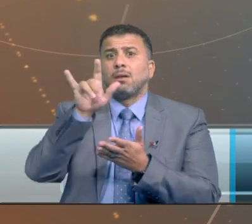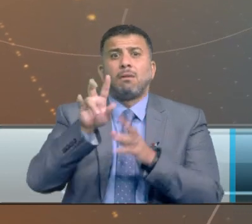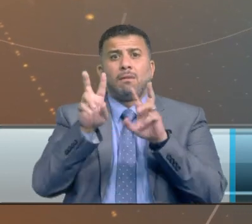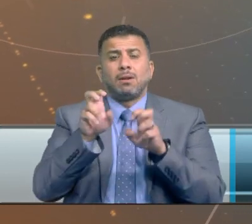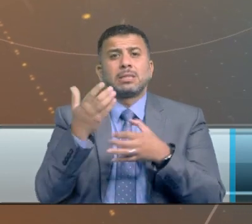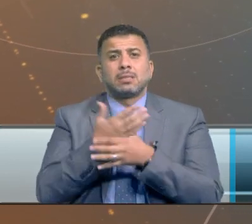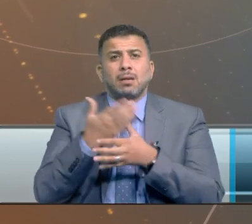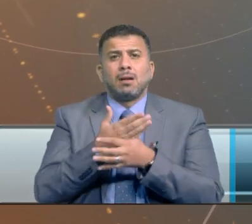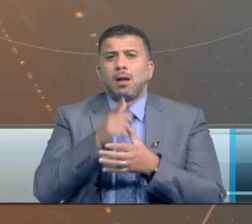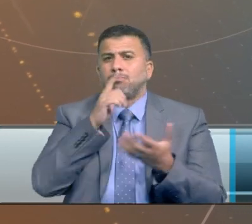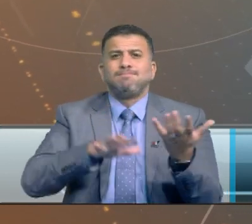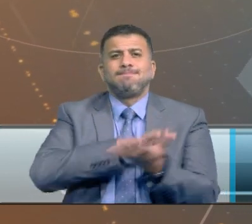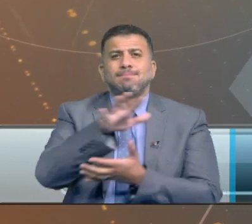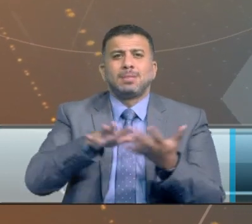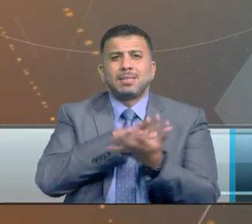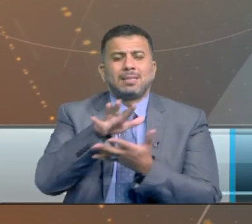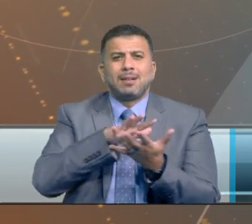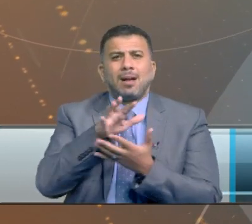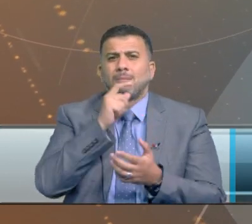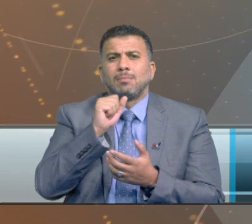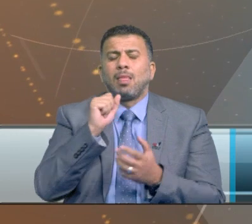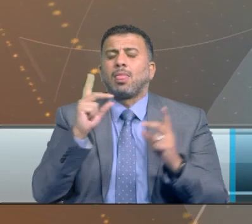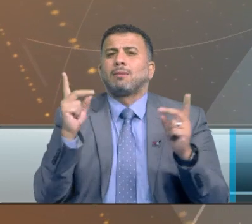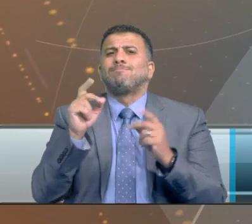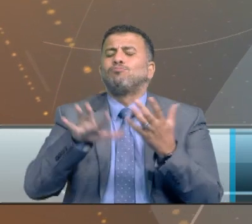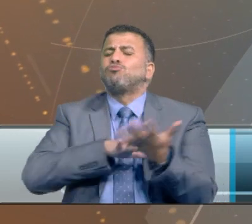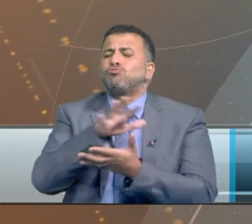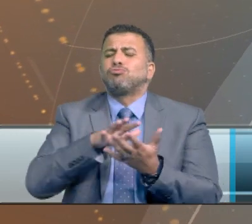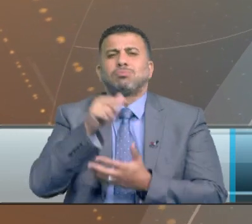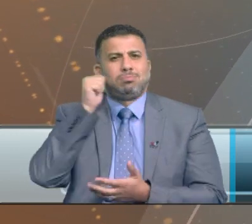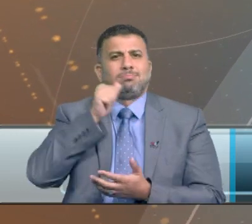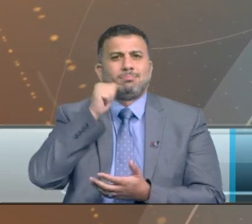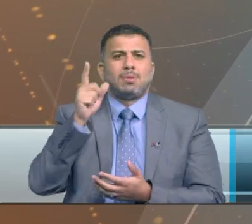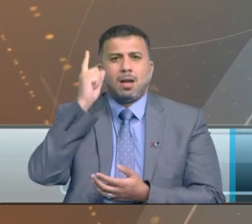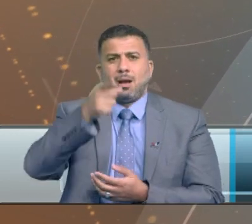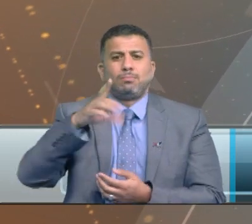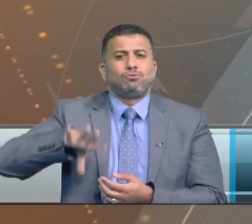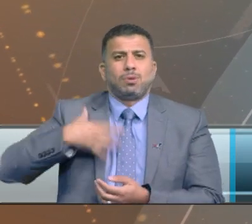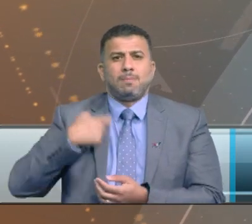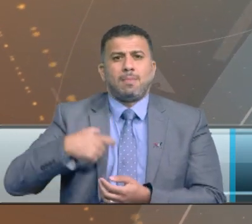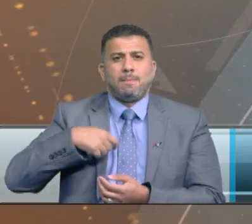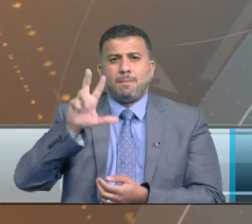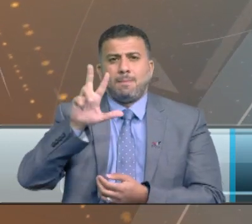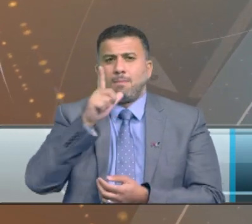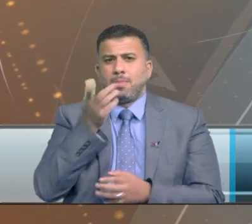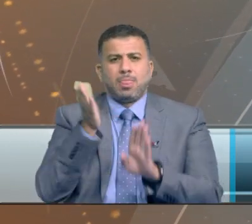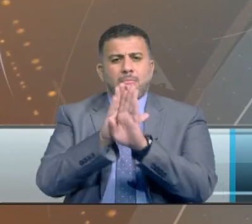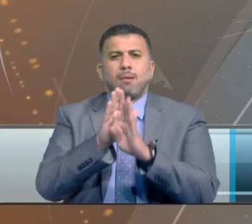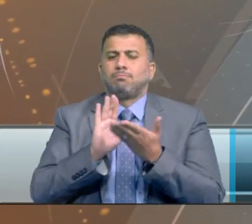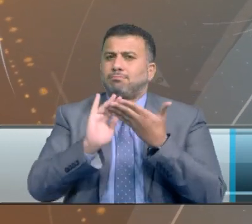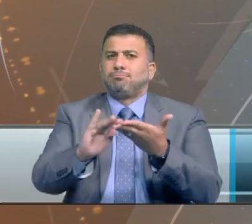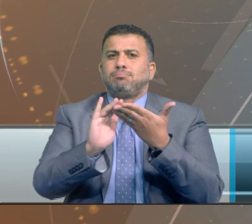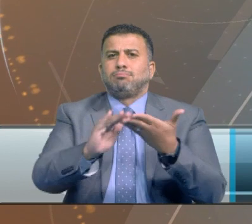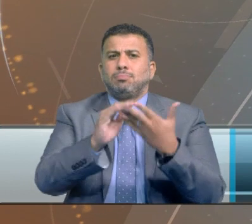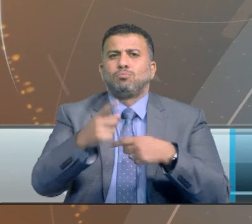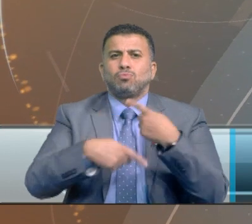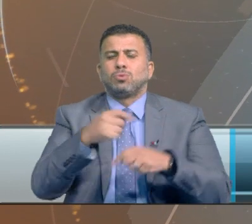الى بلدهم جراء الاحداث الاستثنائيه الطارئه في السودان ووجه سموه بالبدء الفوري لتقديم الدعم